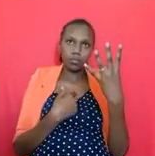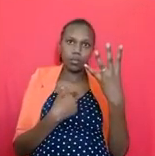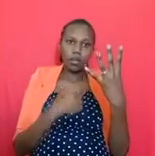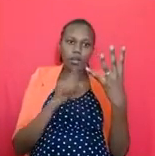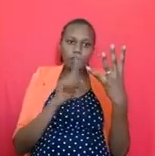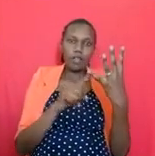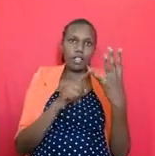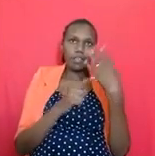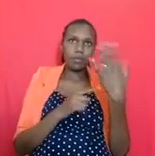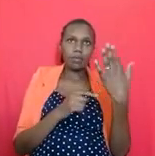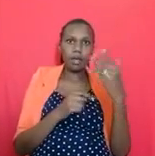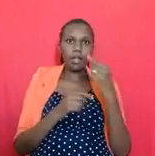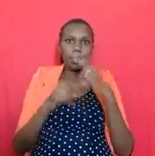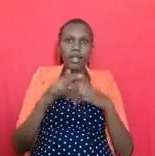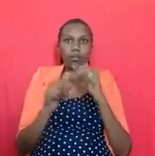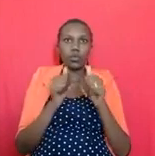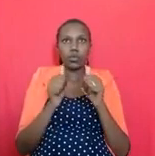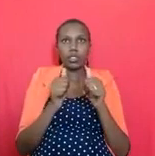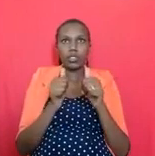Karatadhi kabere kadiketu wa.